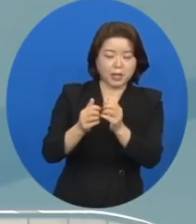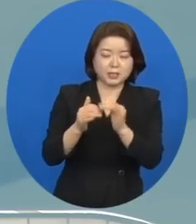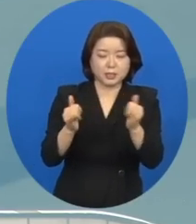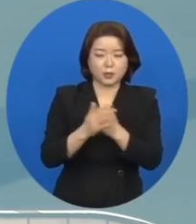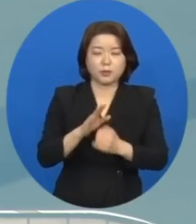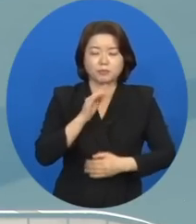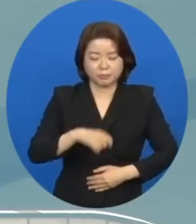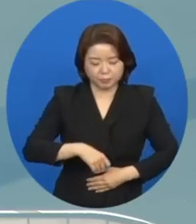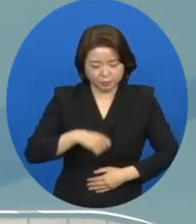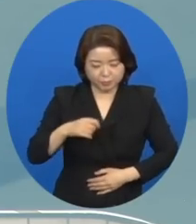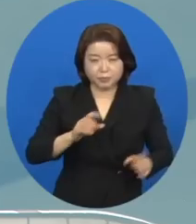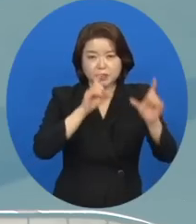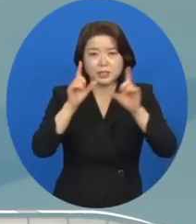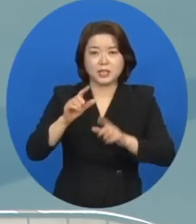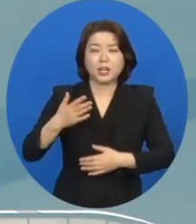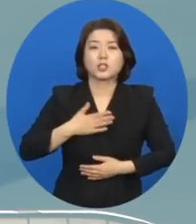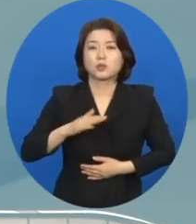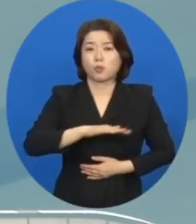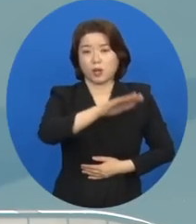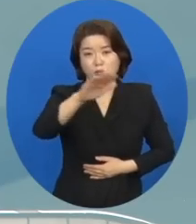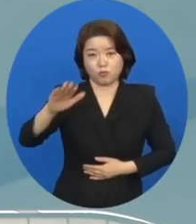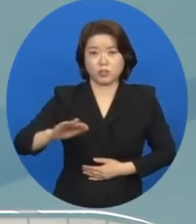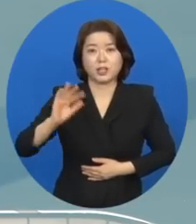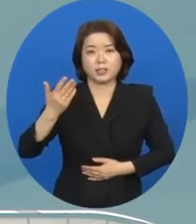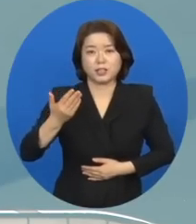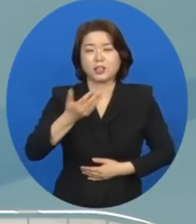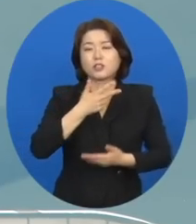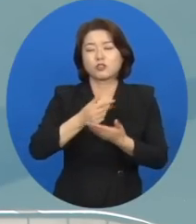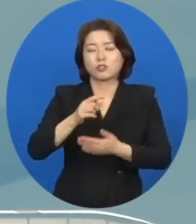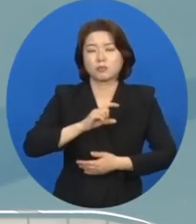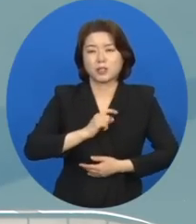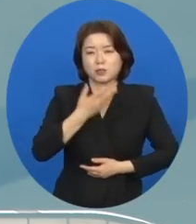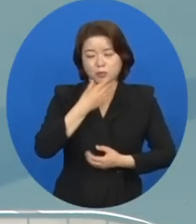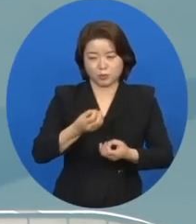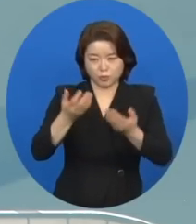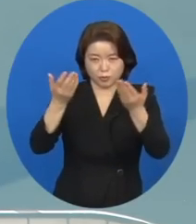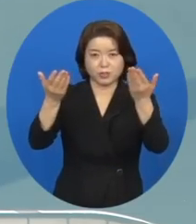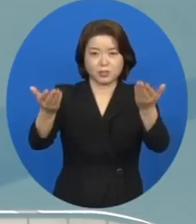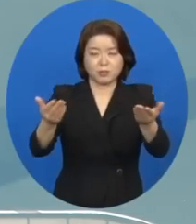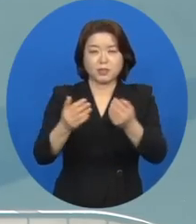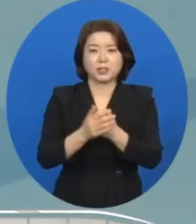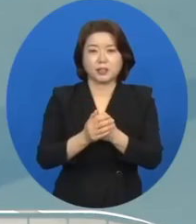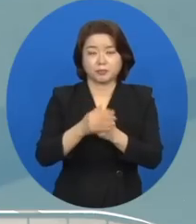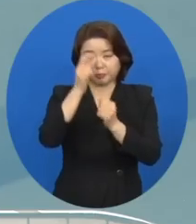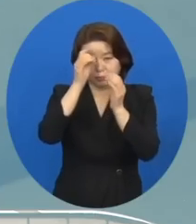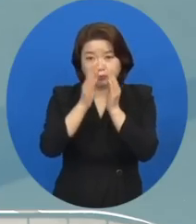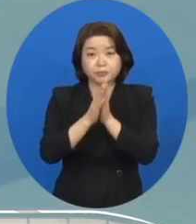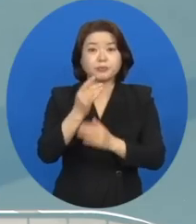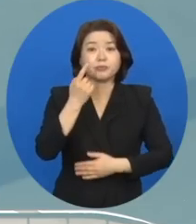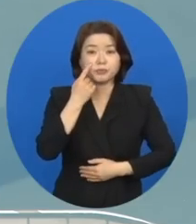신실하게 살아가시는 저와 여러분들의 삶이 되시기를 주님의 이름으로 축원합니다. 우리 기도하겠습니다.